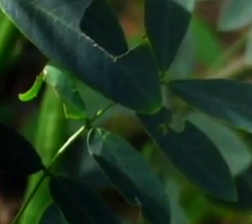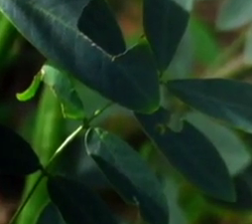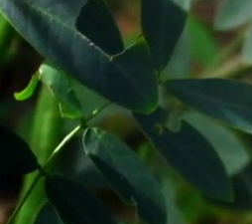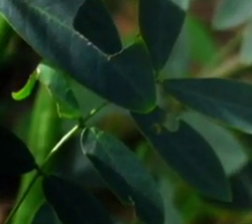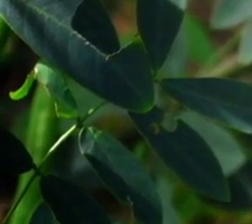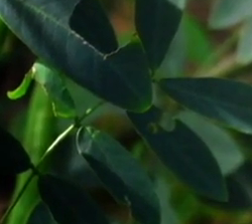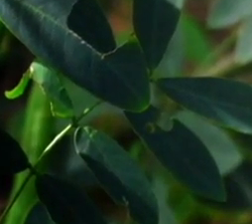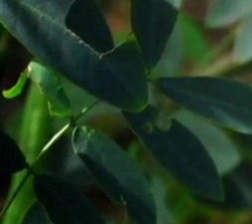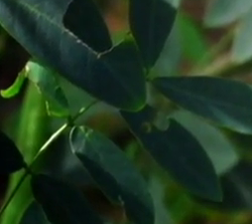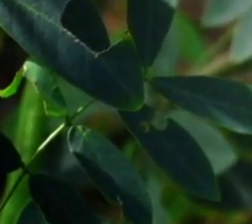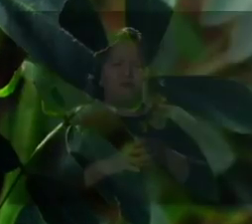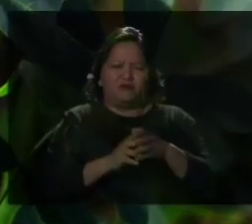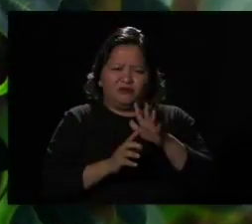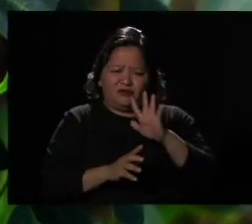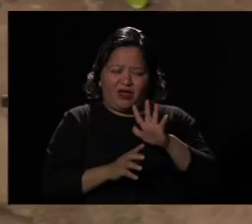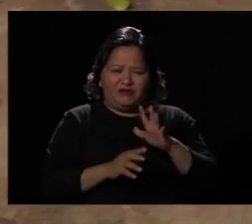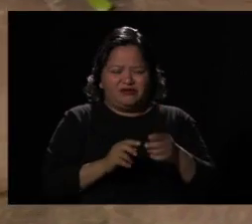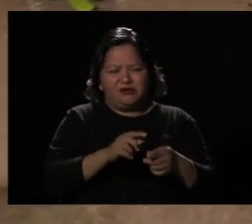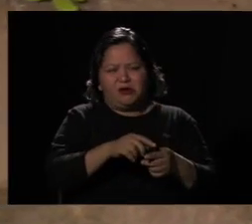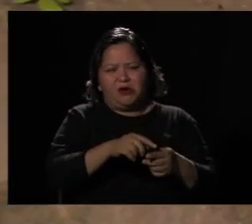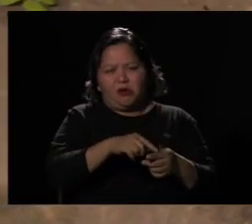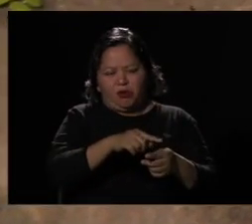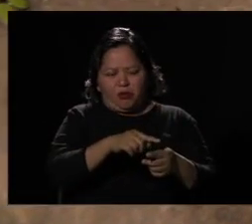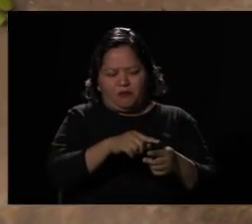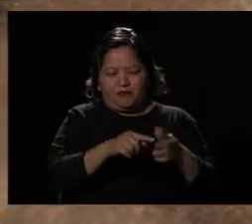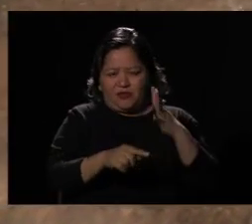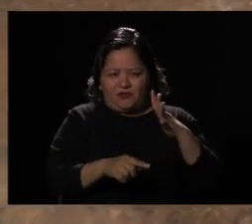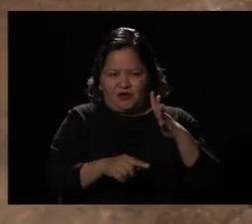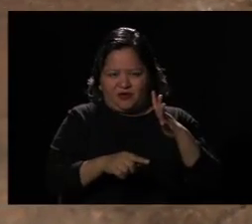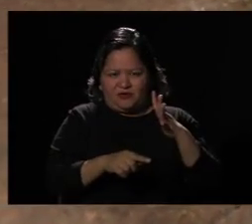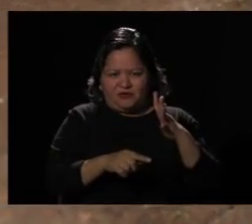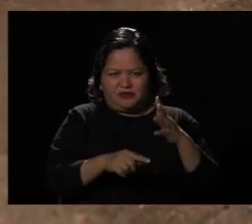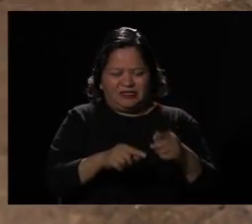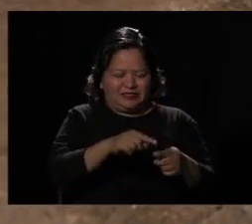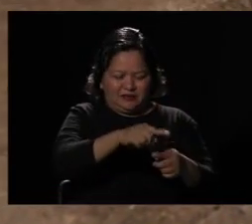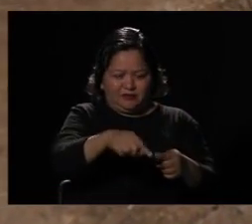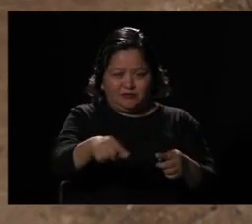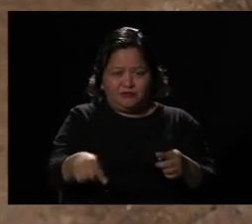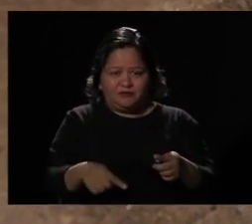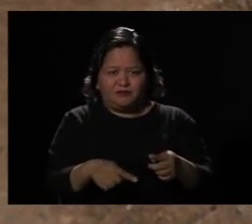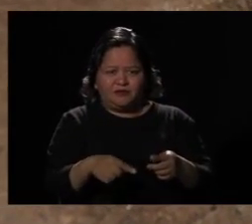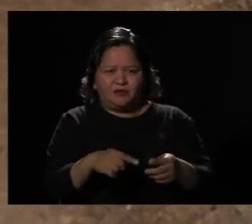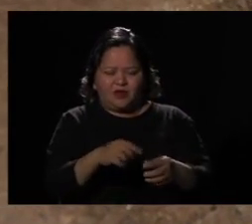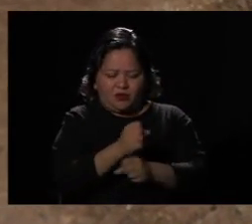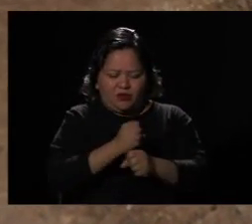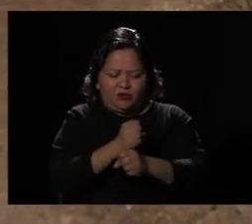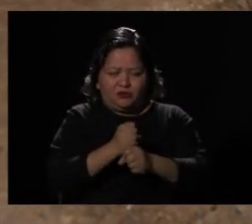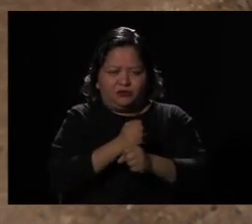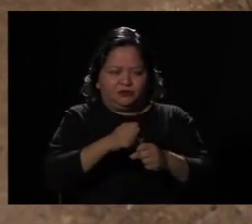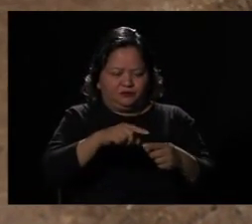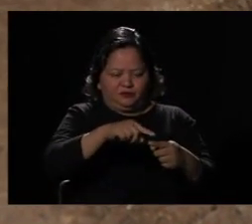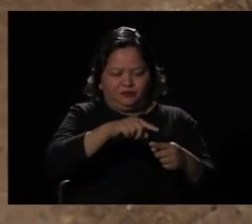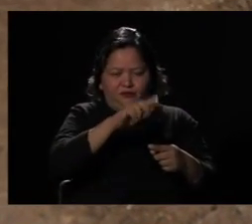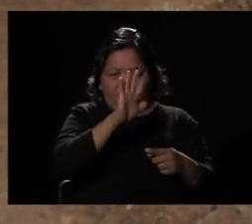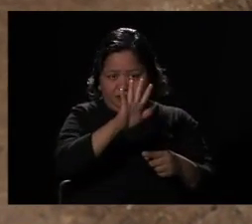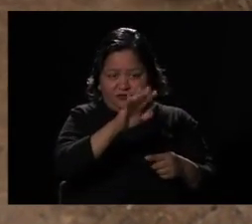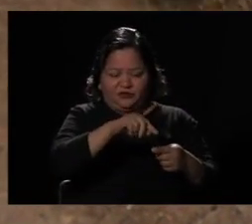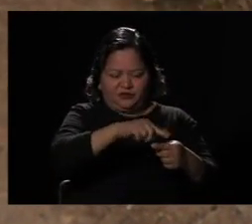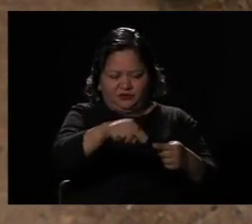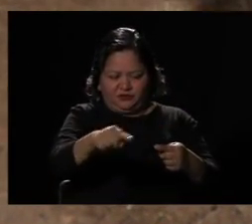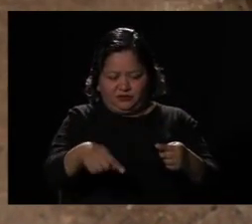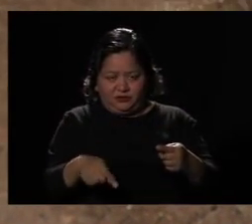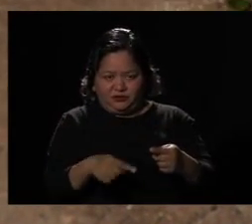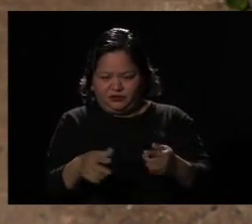na hagun tumaga. Na fandanya ihagun siha Fatgasi za